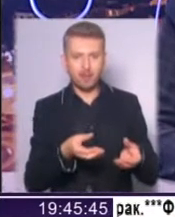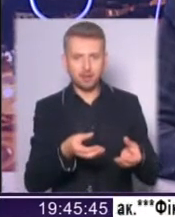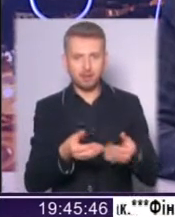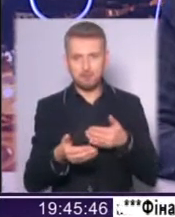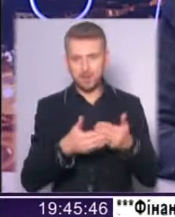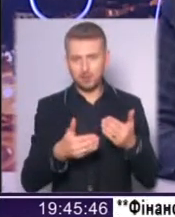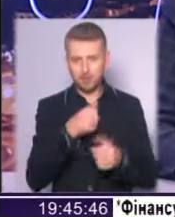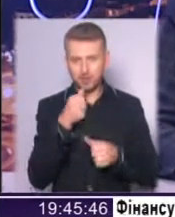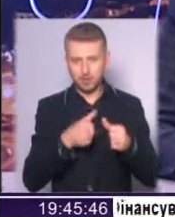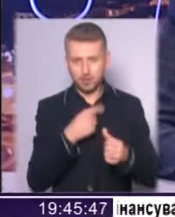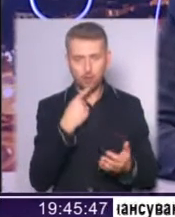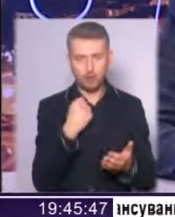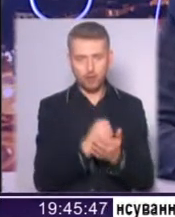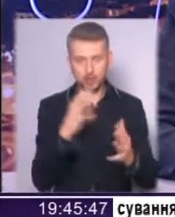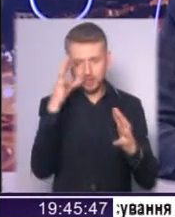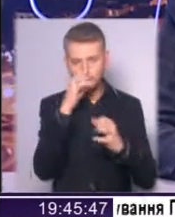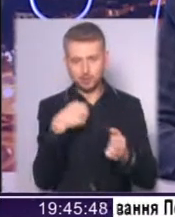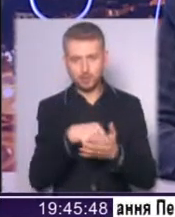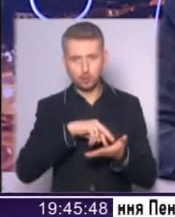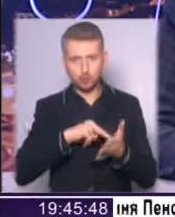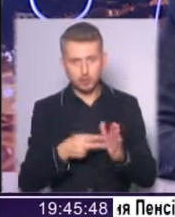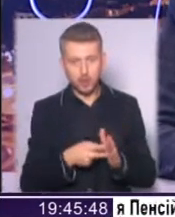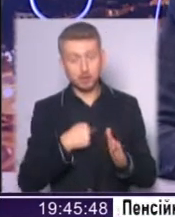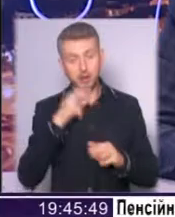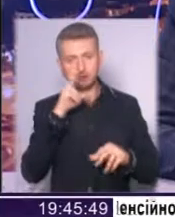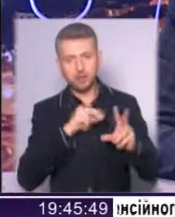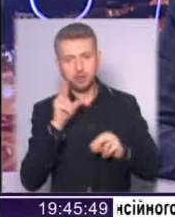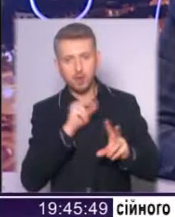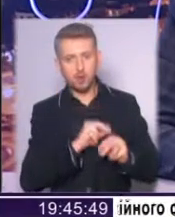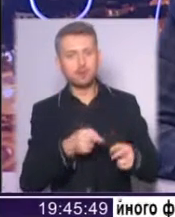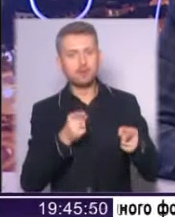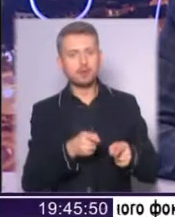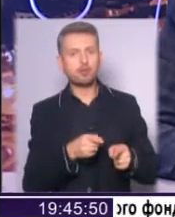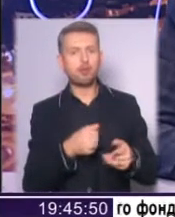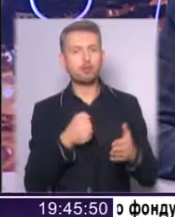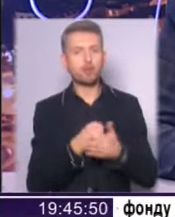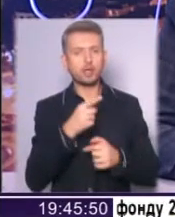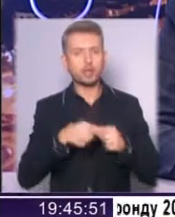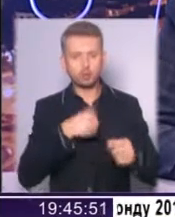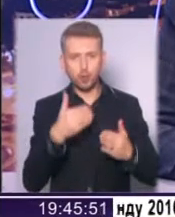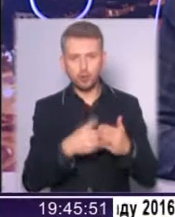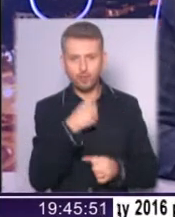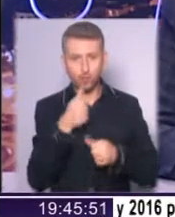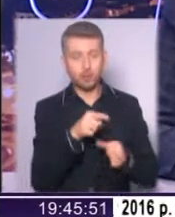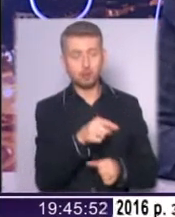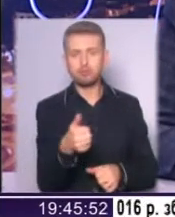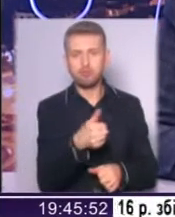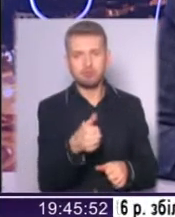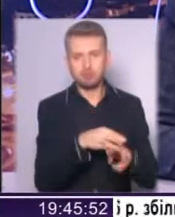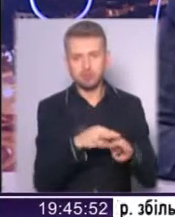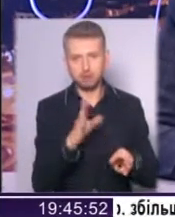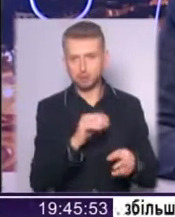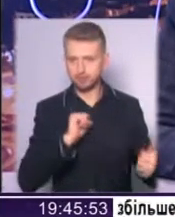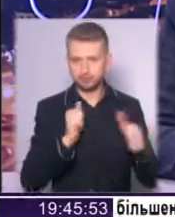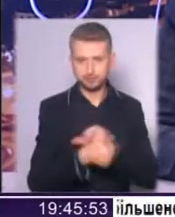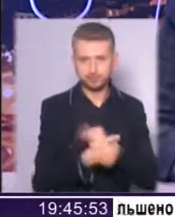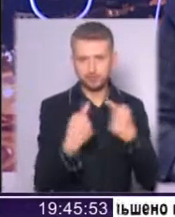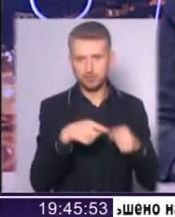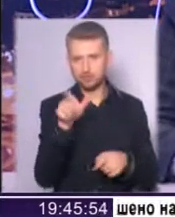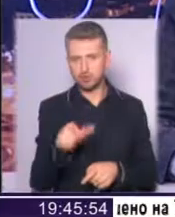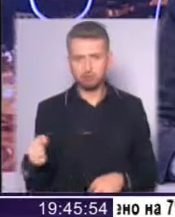партії, які голосували за таке, вони несуть відповідальність. Це по-перше. Це ще одне. Щодо чи в наступних роках знову прем'єр